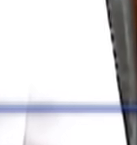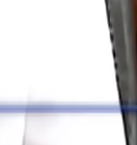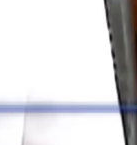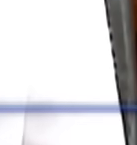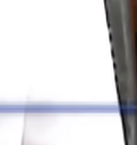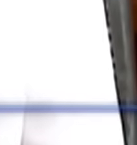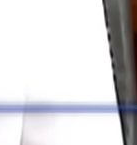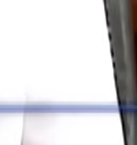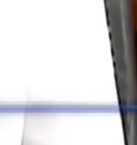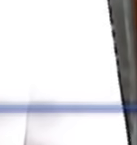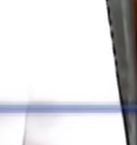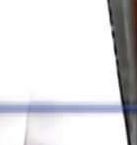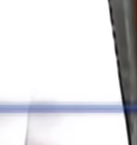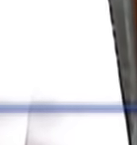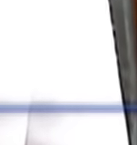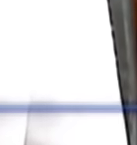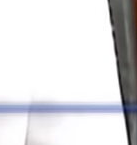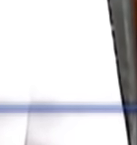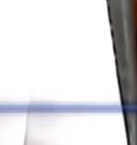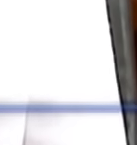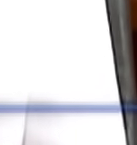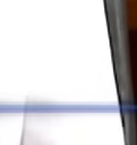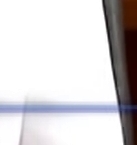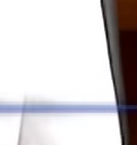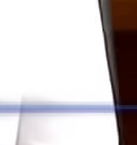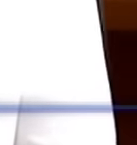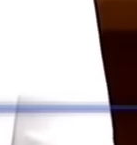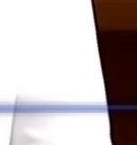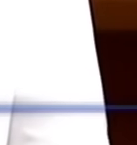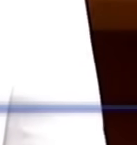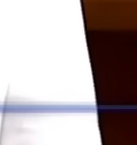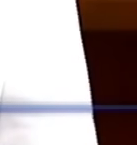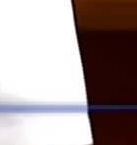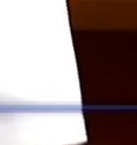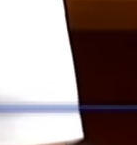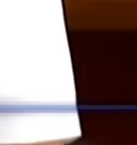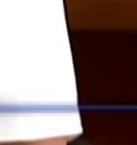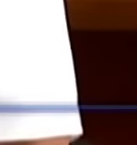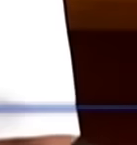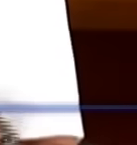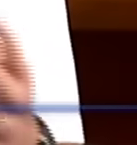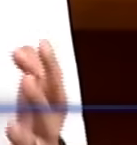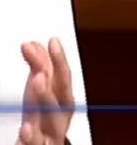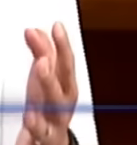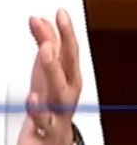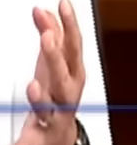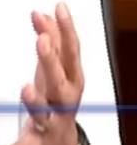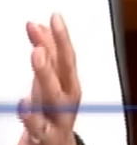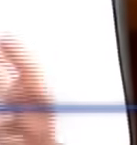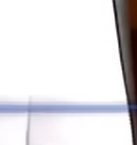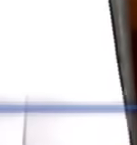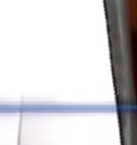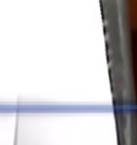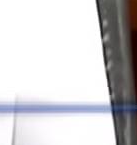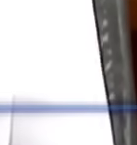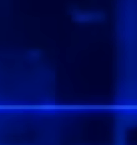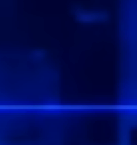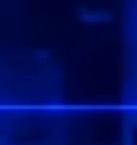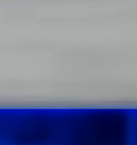Susunod, Senator G.V. Ejercito hinamon sa San Juan Mayor Francis Zamora na magharap sila kasunod ng umunoy ayuda